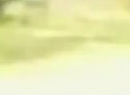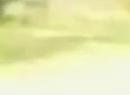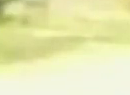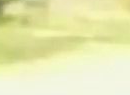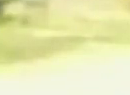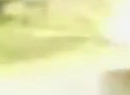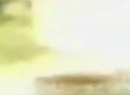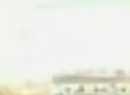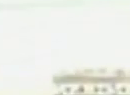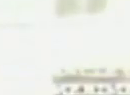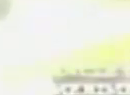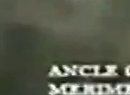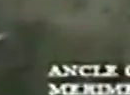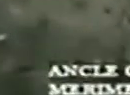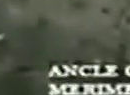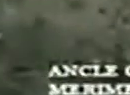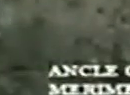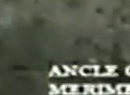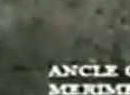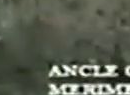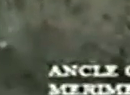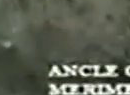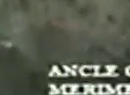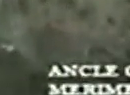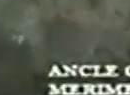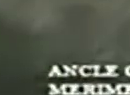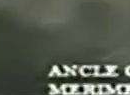Merimela kipenzi, rafiki wa karibu, tangu wako zamani.